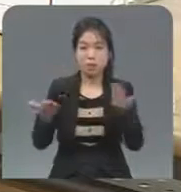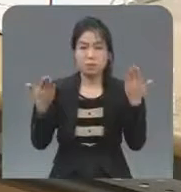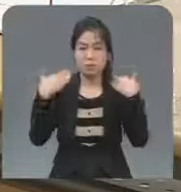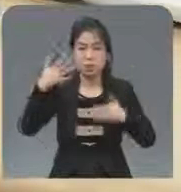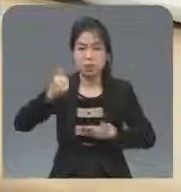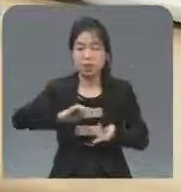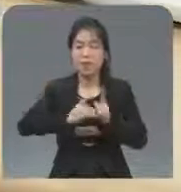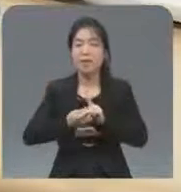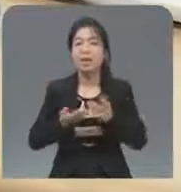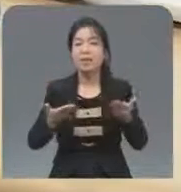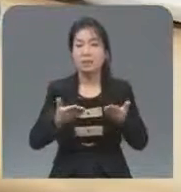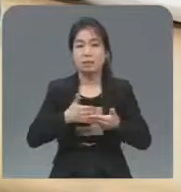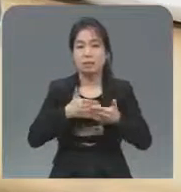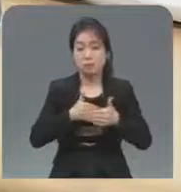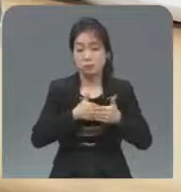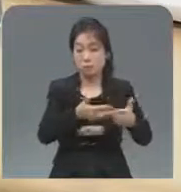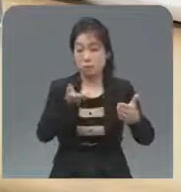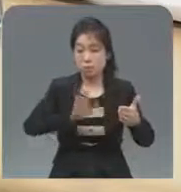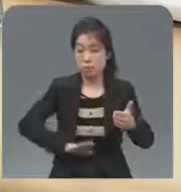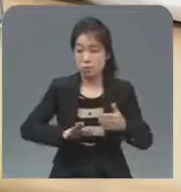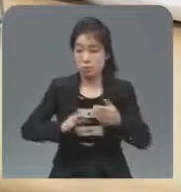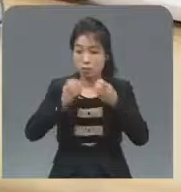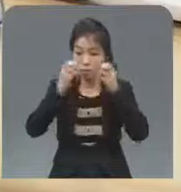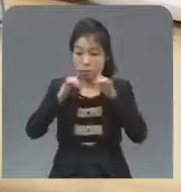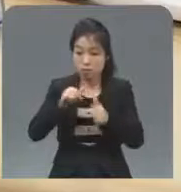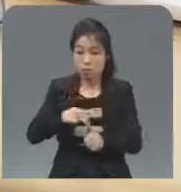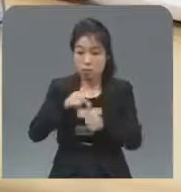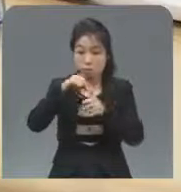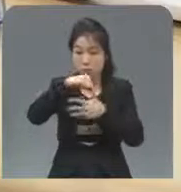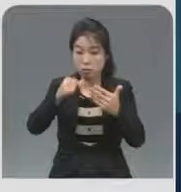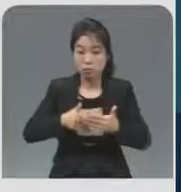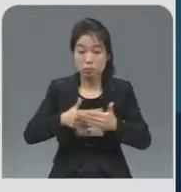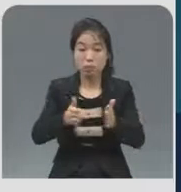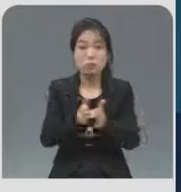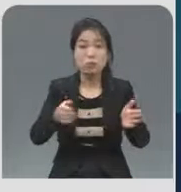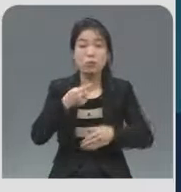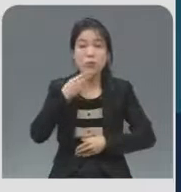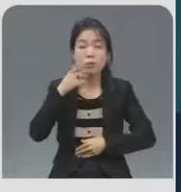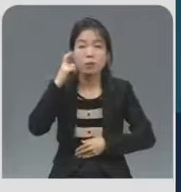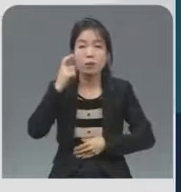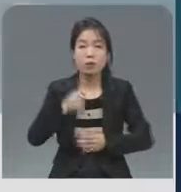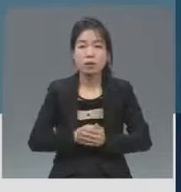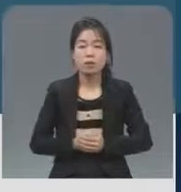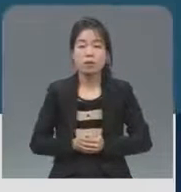체제에 들어갔지만 정작 후임 인선 절차는 아직 시작되지도 않았습니다.